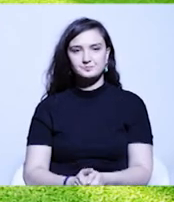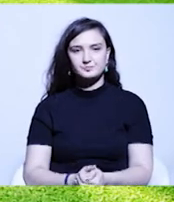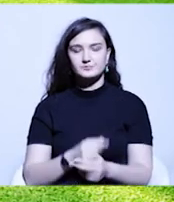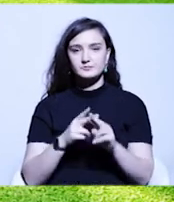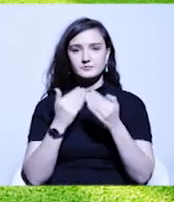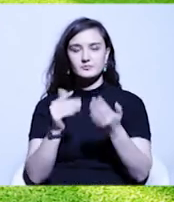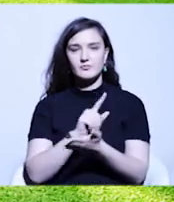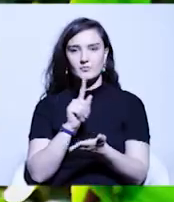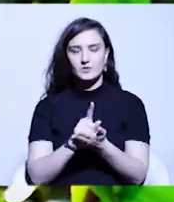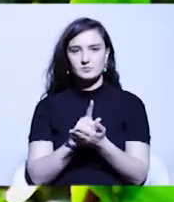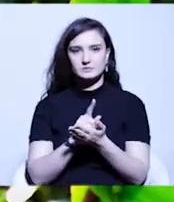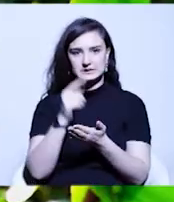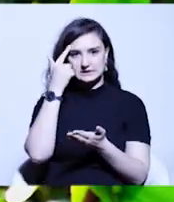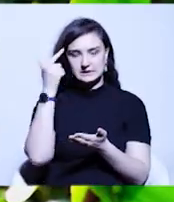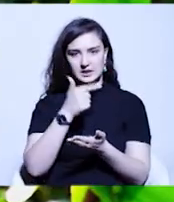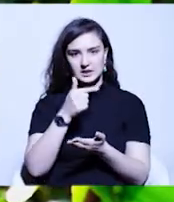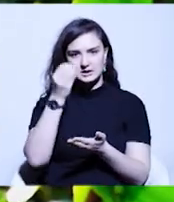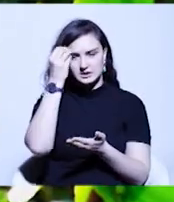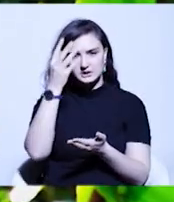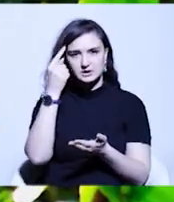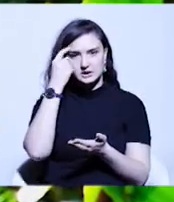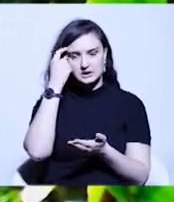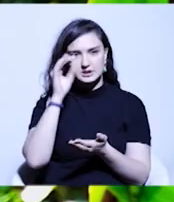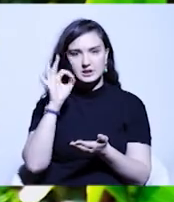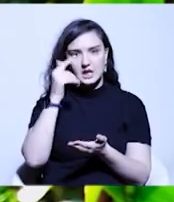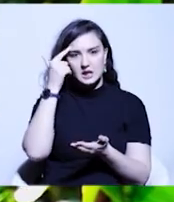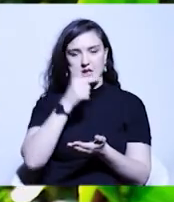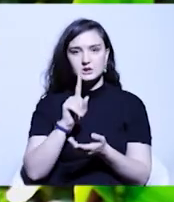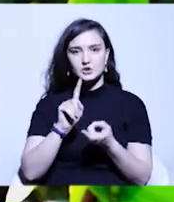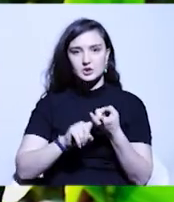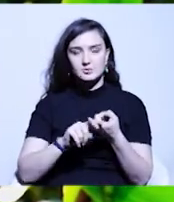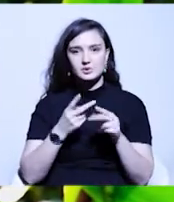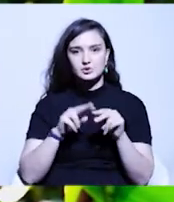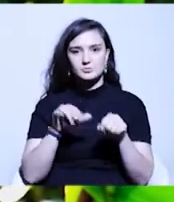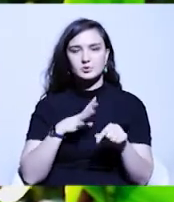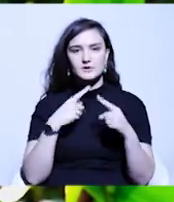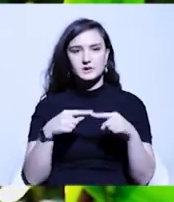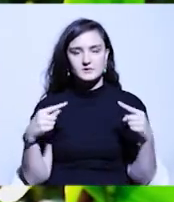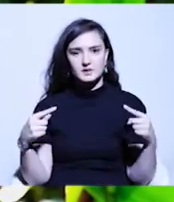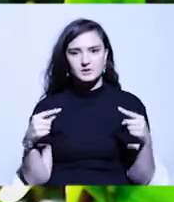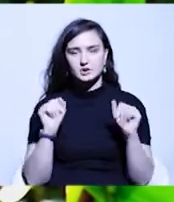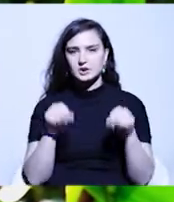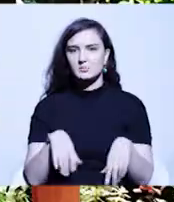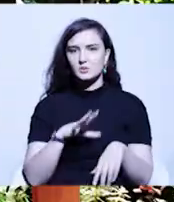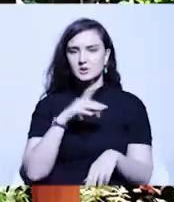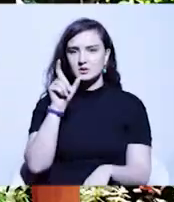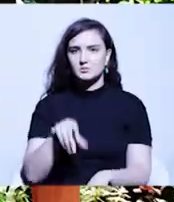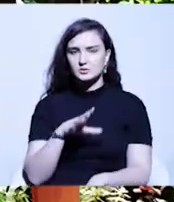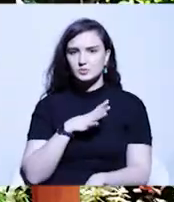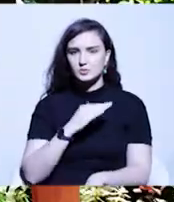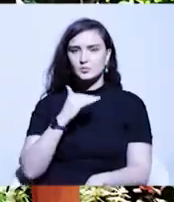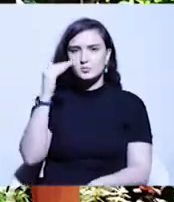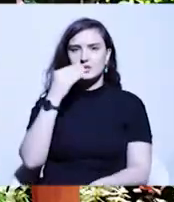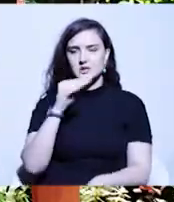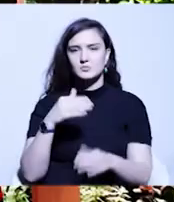ამისთვის აუცილებელია ინტელექტი. ეხლა რაც შეეხება ინტელექტს, ინტელექტი შეიძლება იყოს სხვადასხვაგვარი, შეიძლება ადამიანს ჰქონდეს